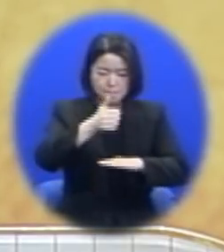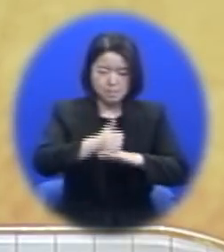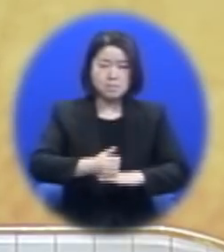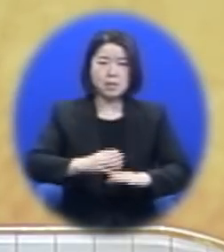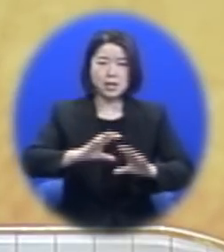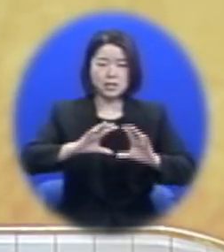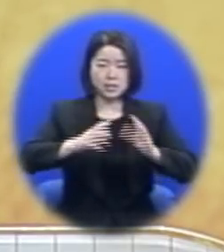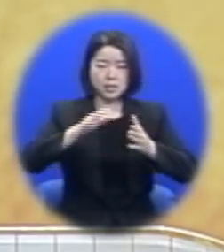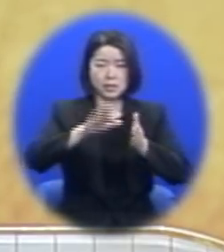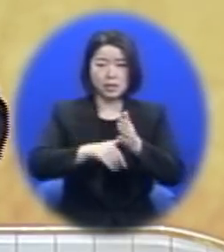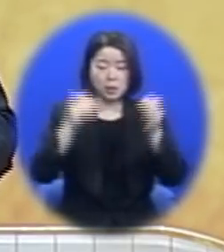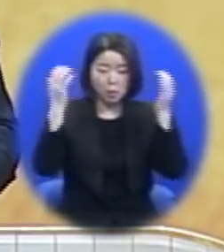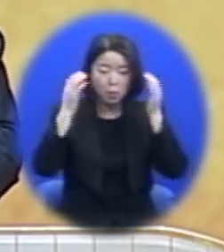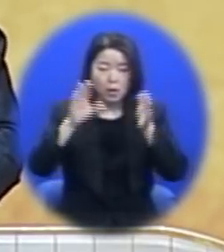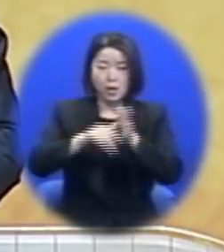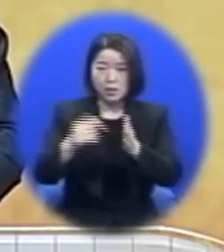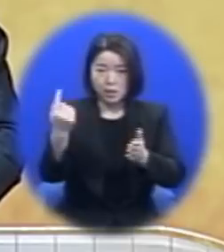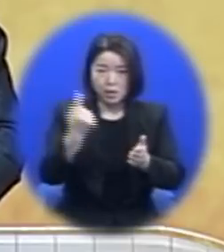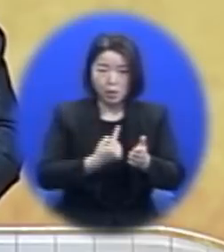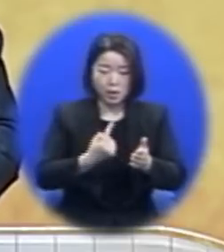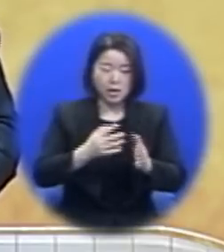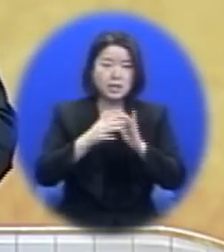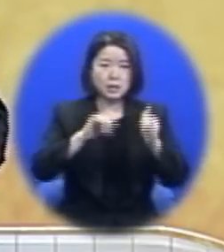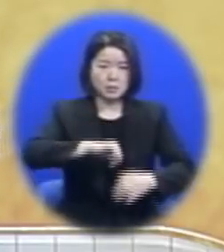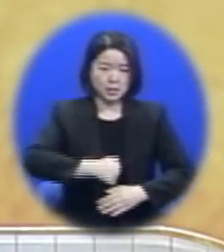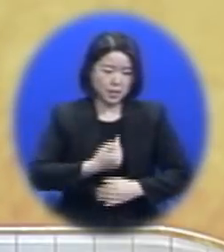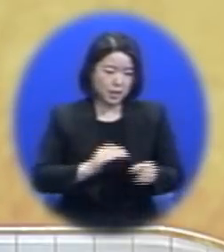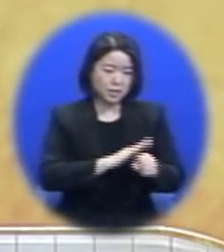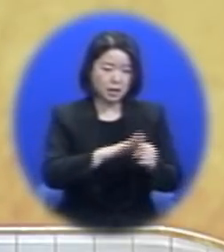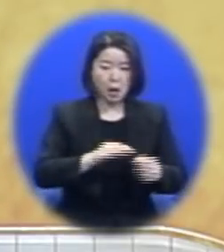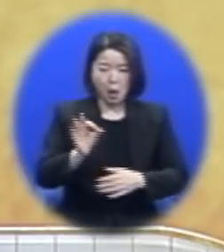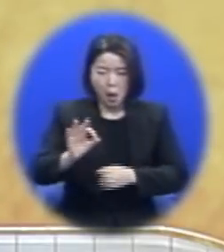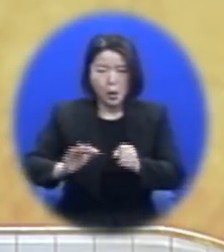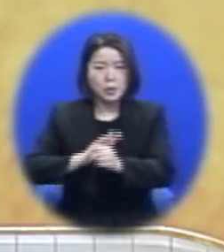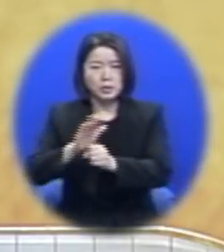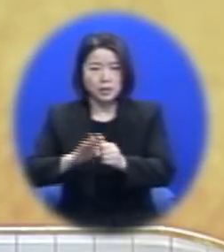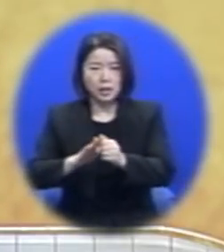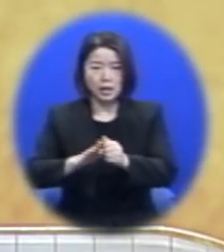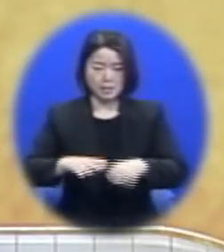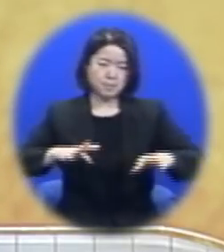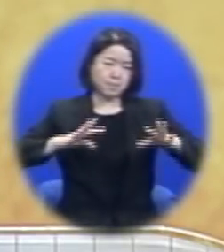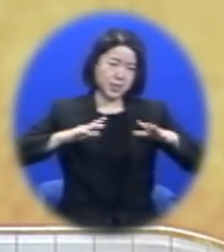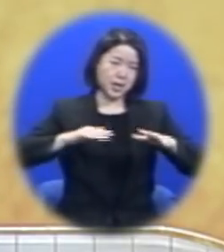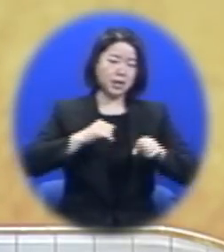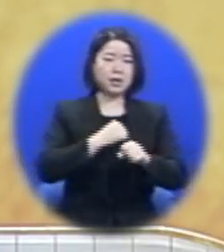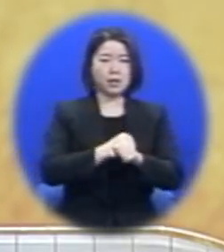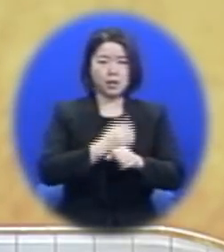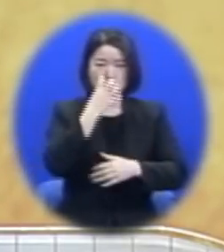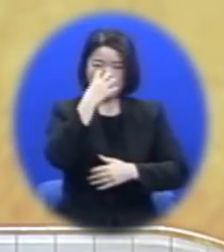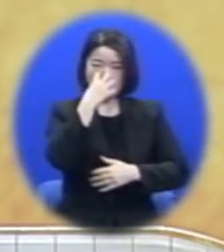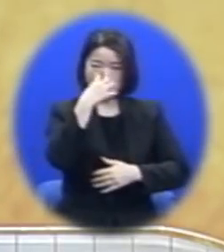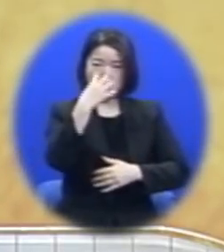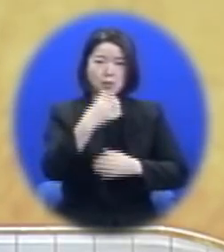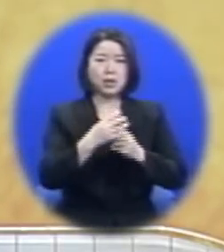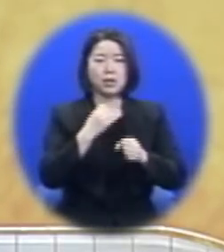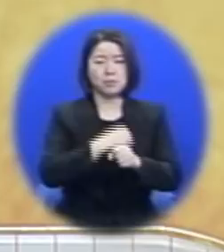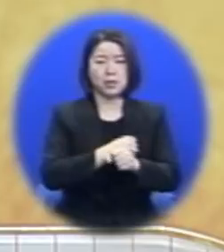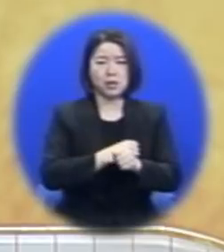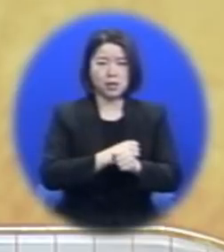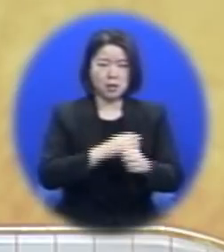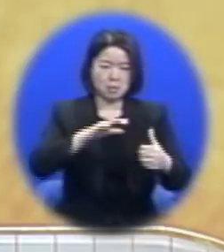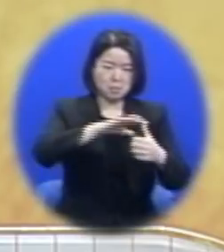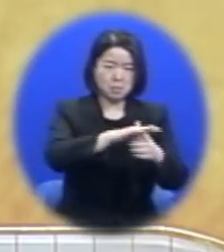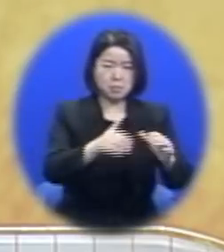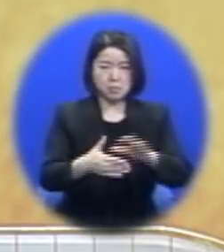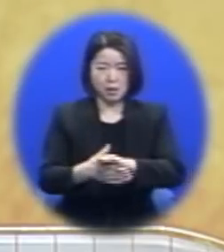이르러 사람들이 자기를 사랑하며 돈을 사랑하며 자랑하며 교만하며